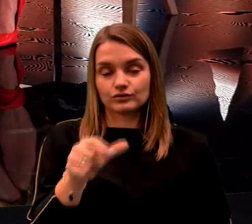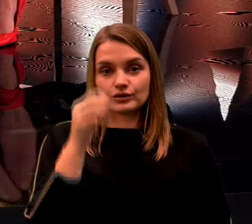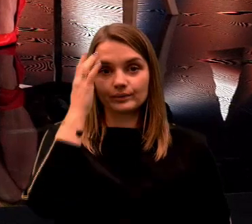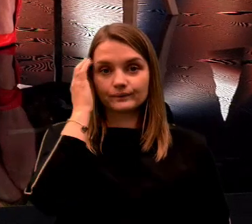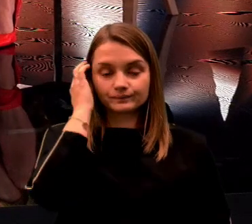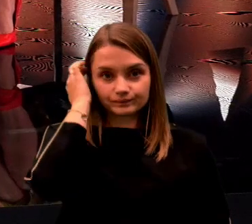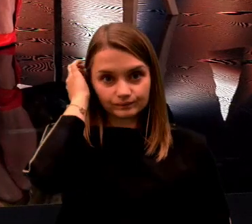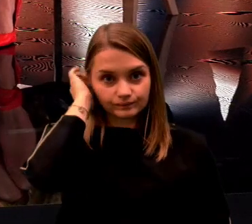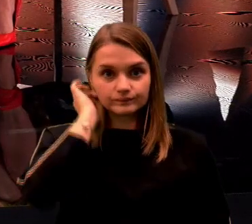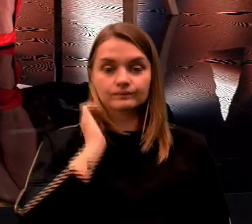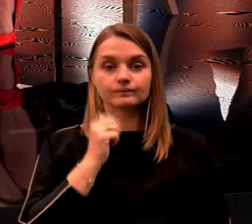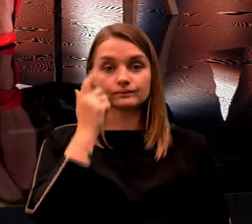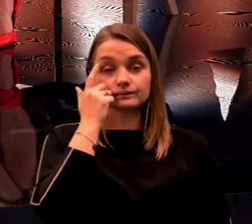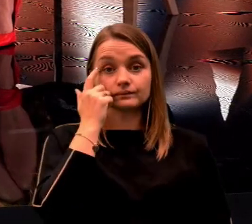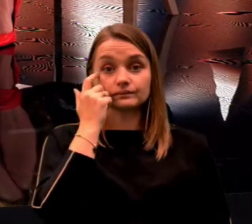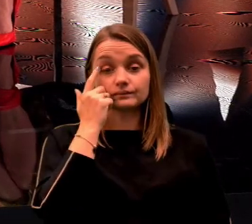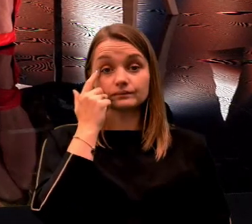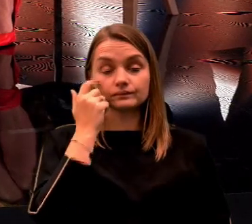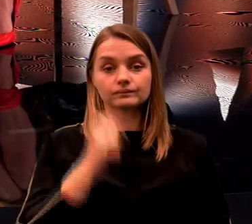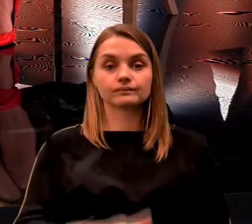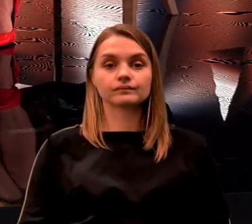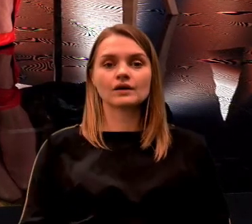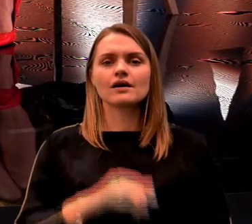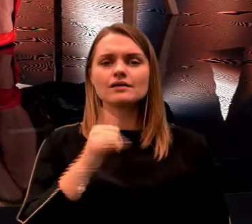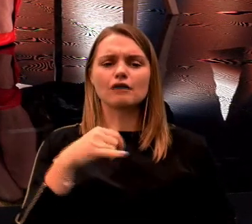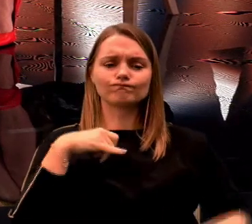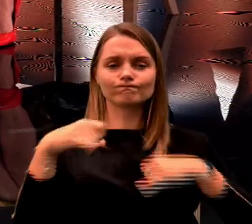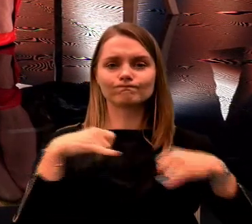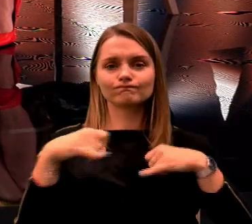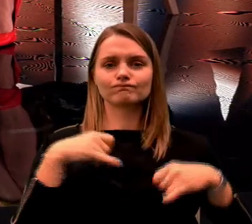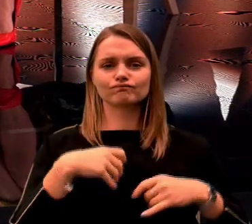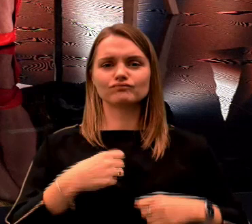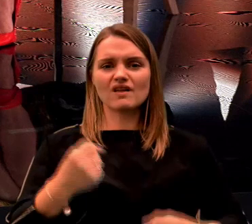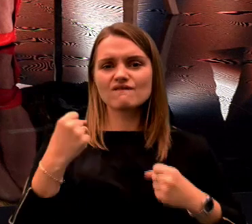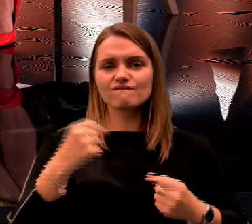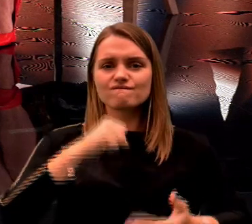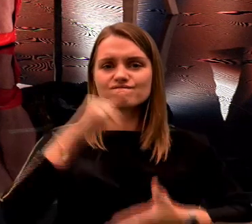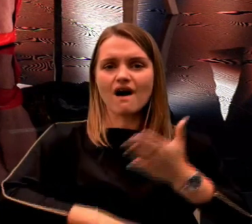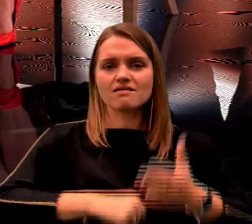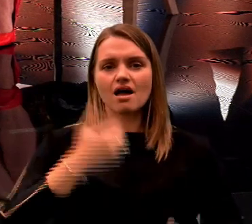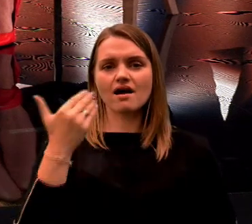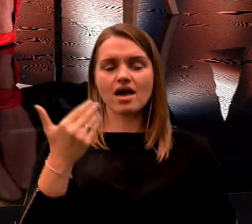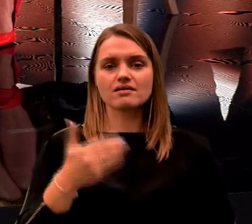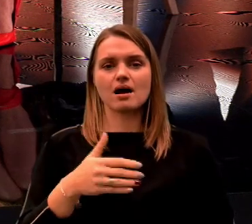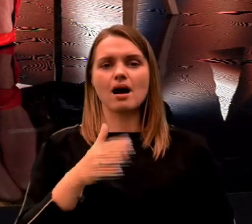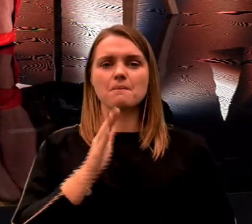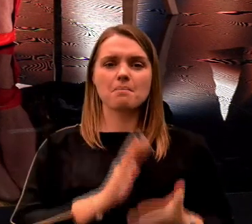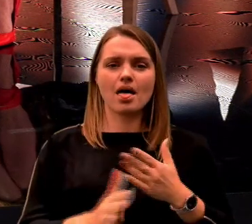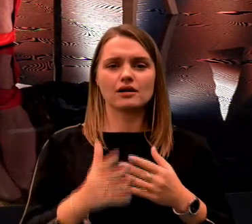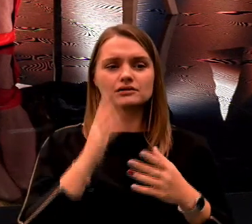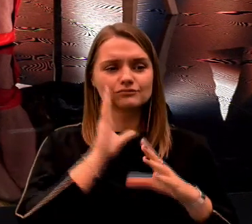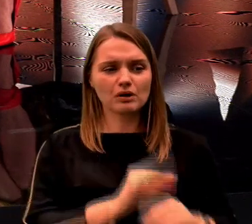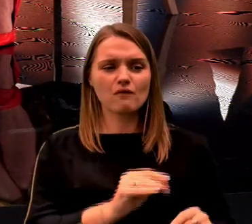dobre zyski mieć, zarządzając twardą ręką autorytarnie, bez poszanowania w skrajnych wariantach